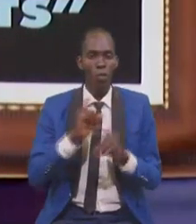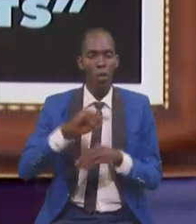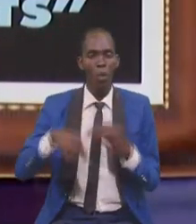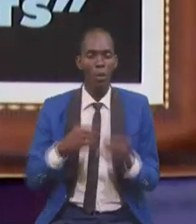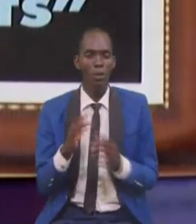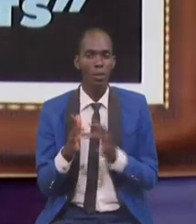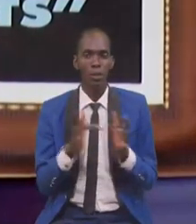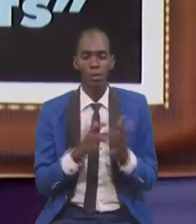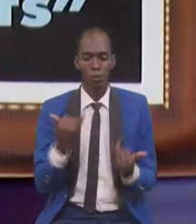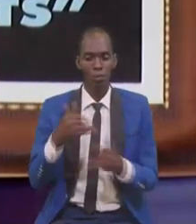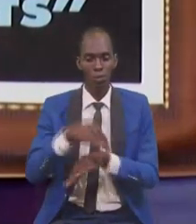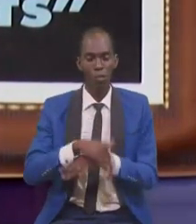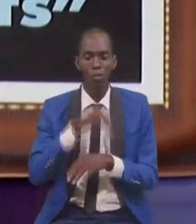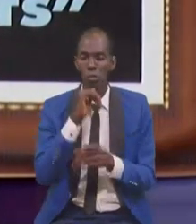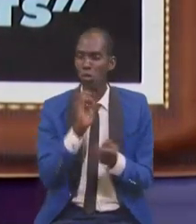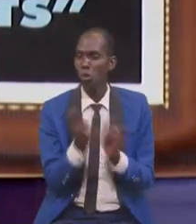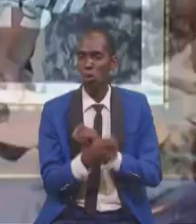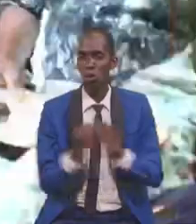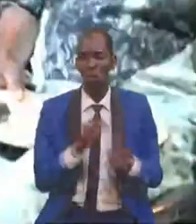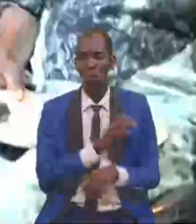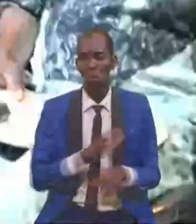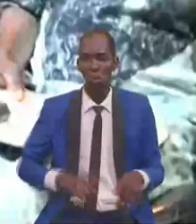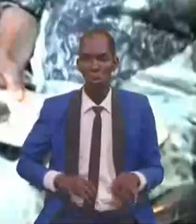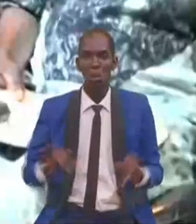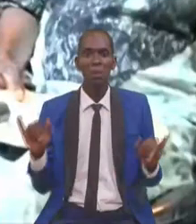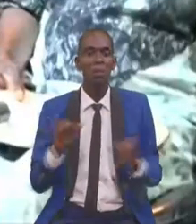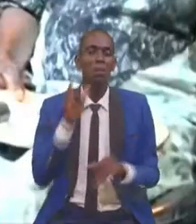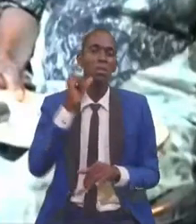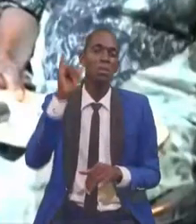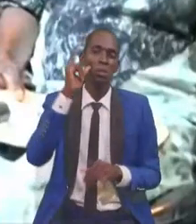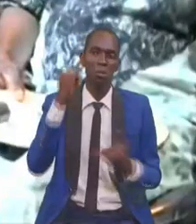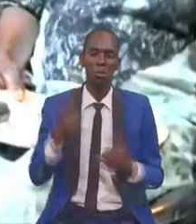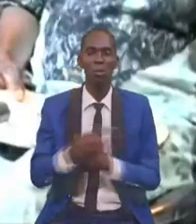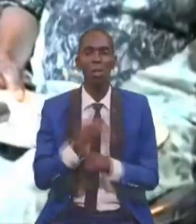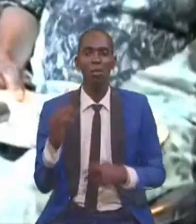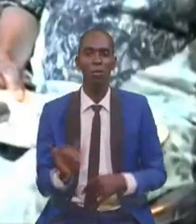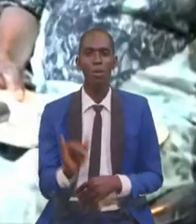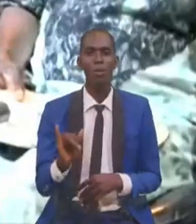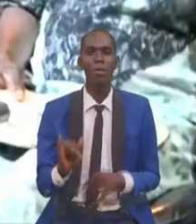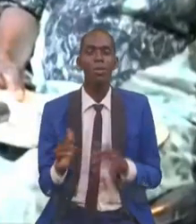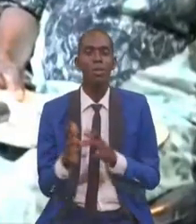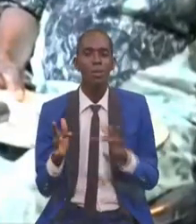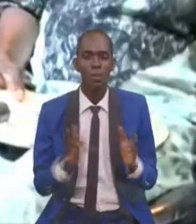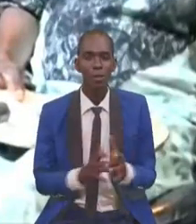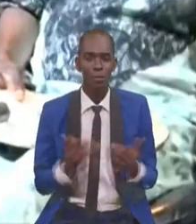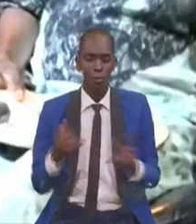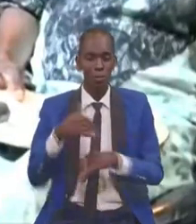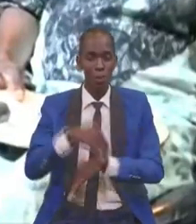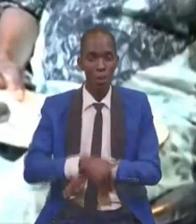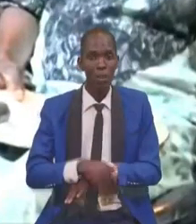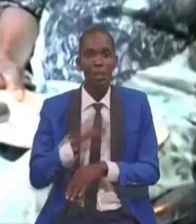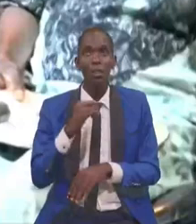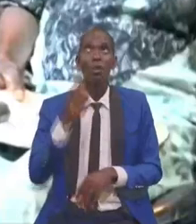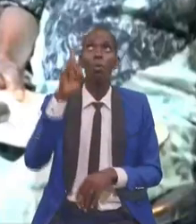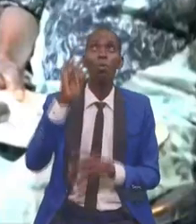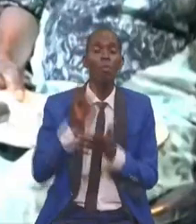le Christ inchangeable. Nous parlons de Jésus ce soir, le même hier, aujourd'hui et éternellement. Nous parlons de Jésus ce